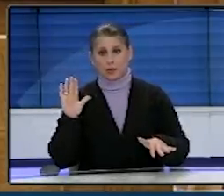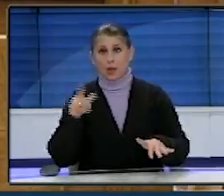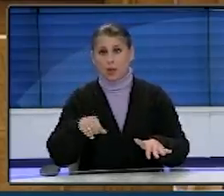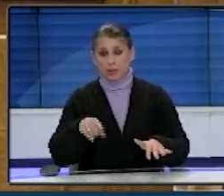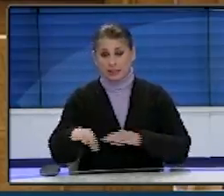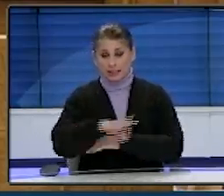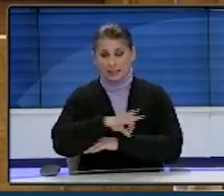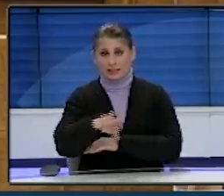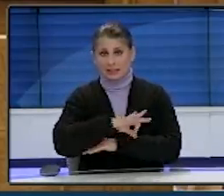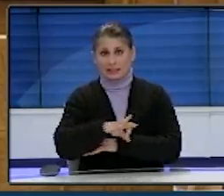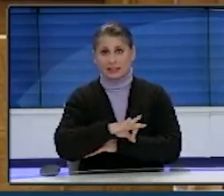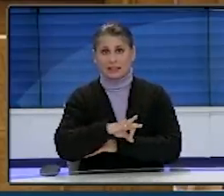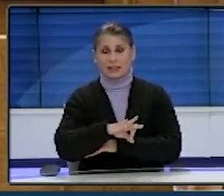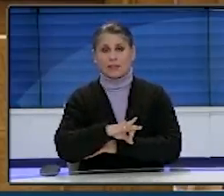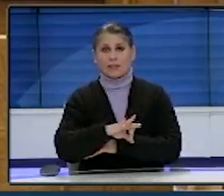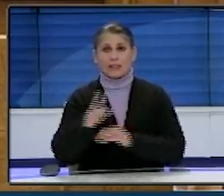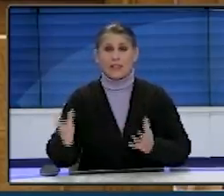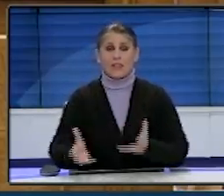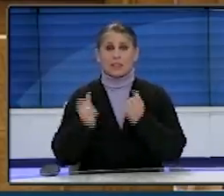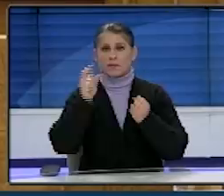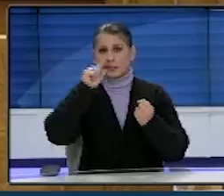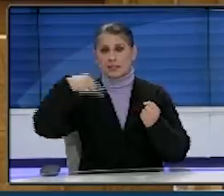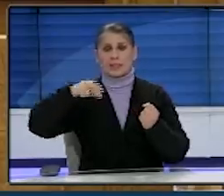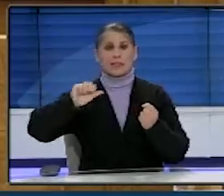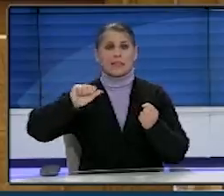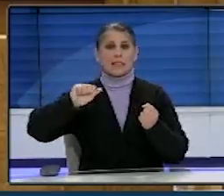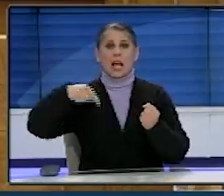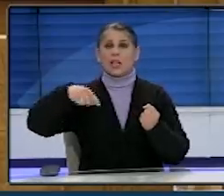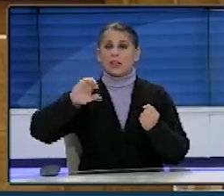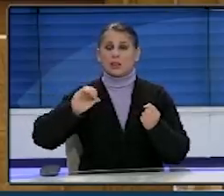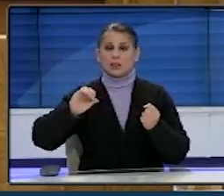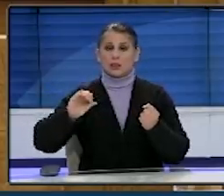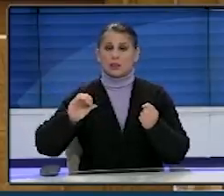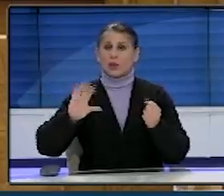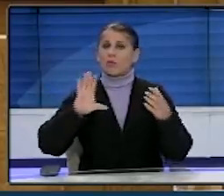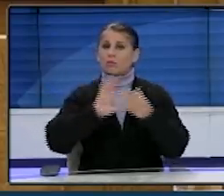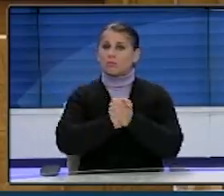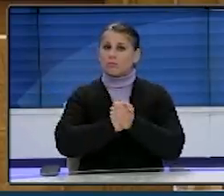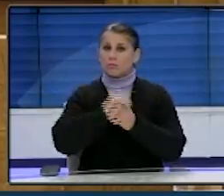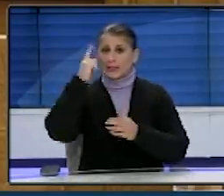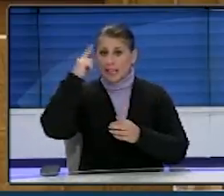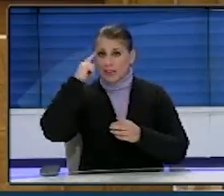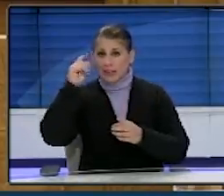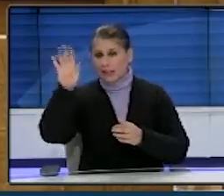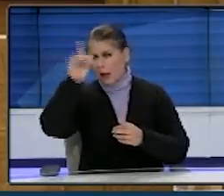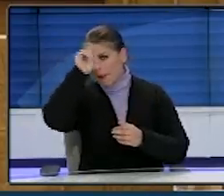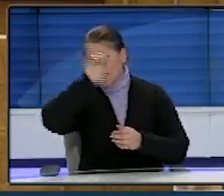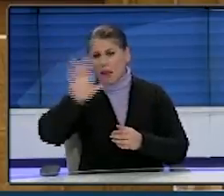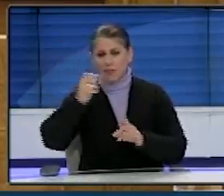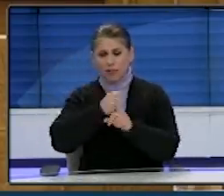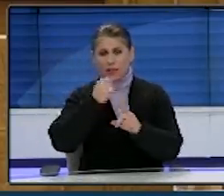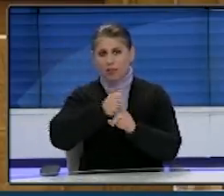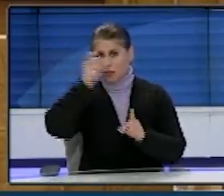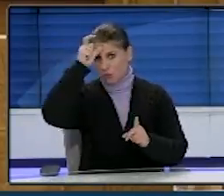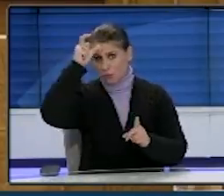ότι είναι τα σχέδια περί της διασφάλισης ανατοϊκής συνοχής, αυτά που βάζουν ιδέες και για τις απαράδεκτες διεκδικήσεις